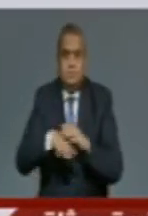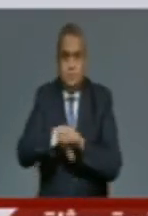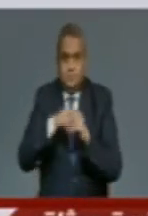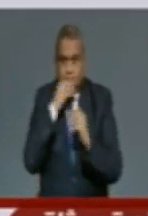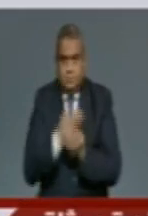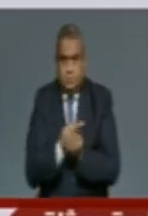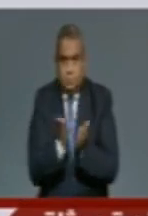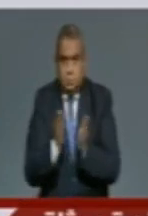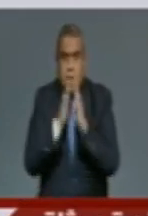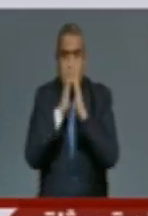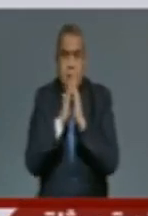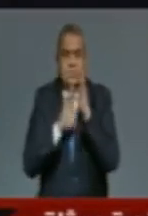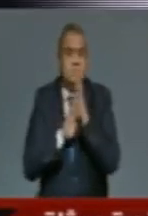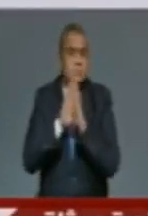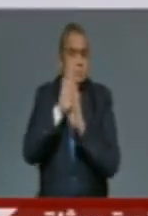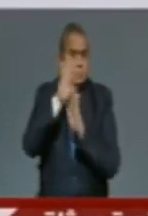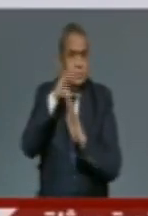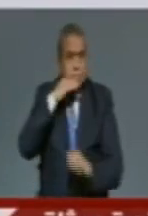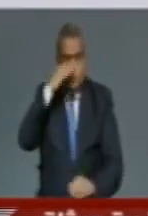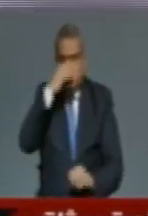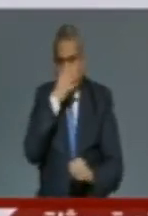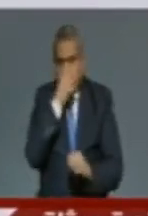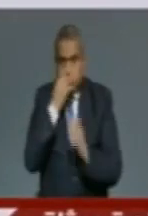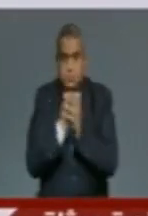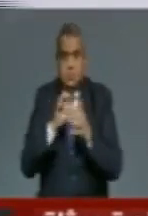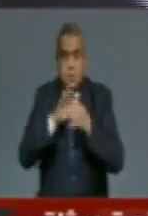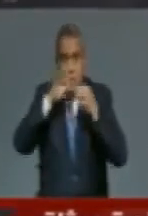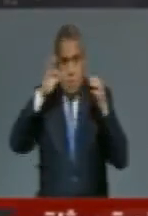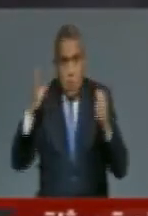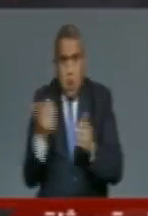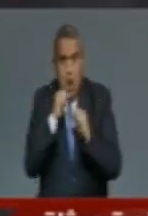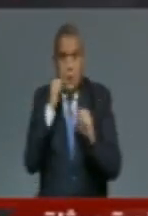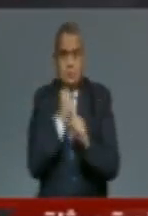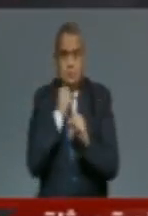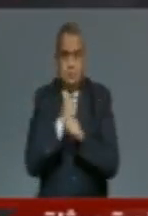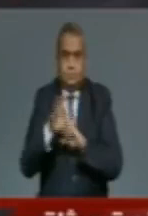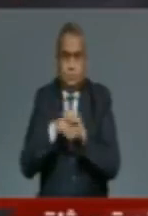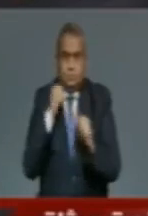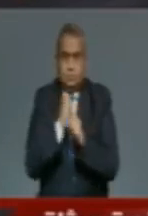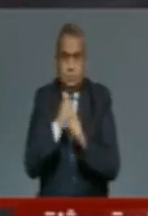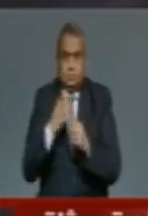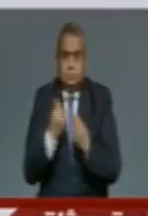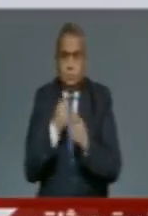نظر مصر في الموضوع كله، ثم أتحدث عن الجهد والموضوع